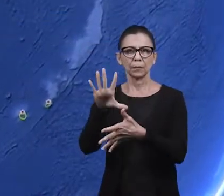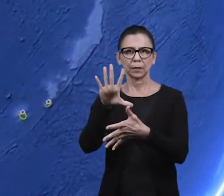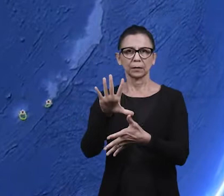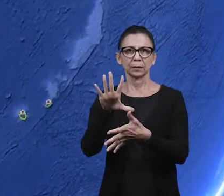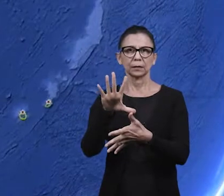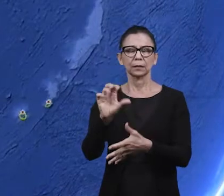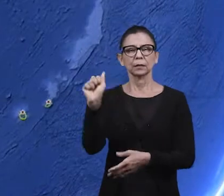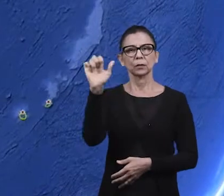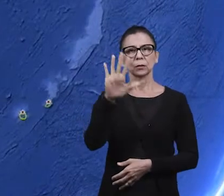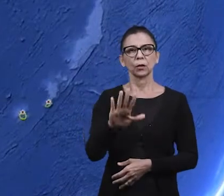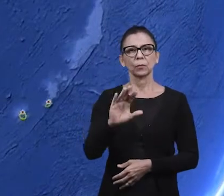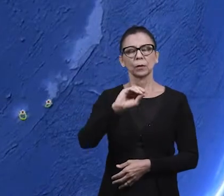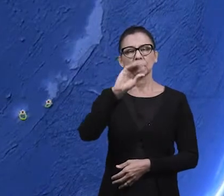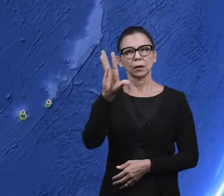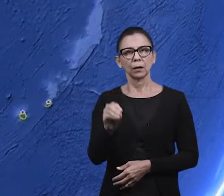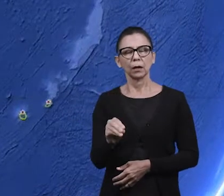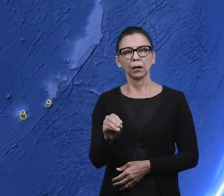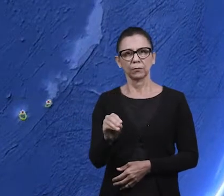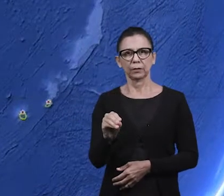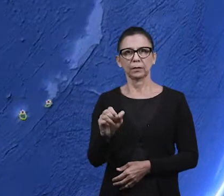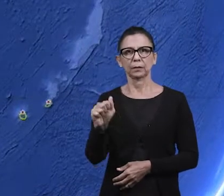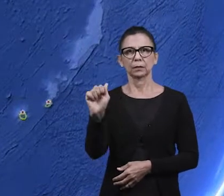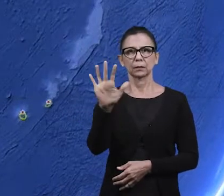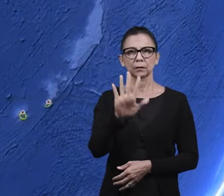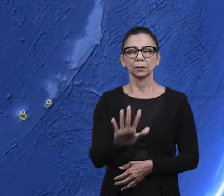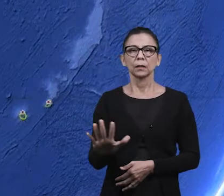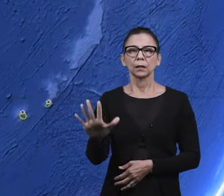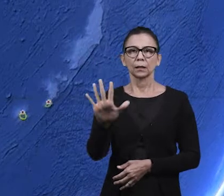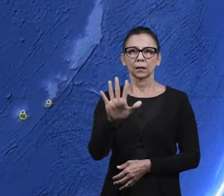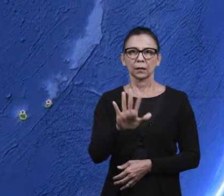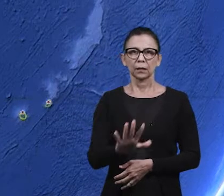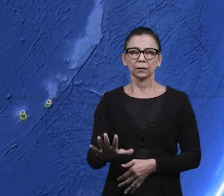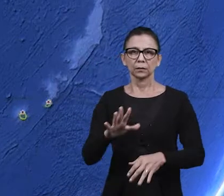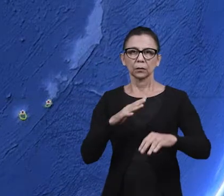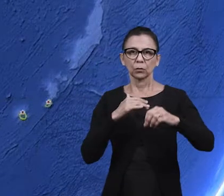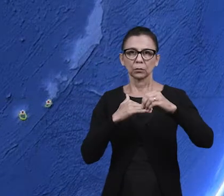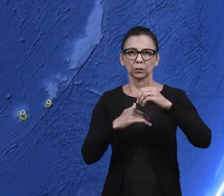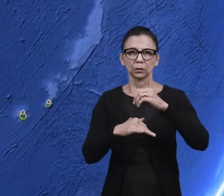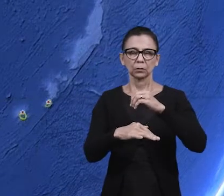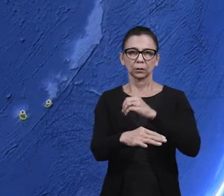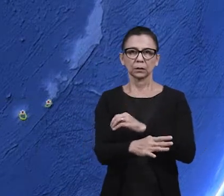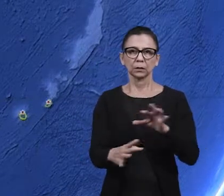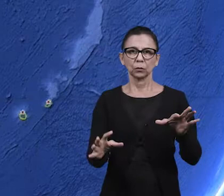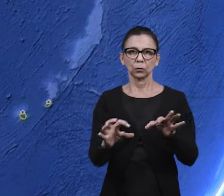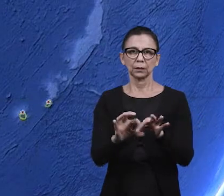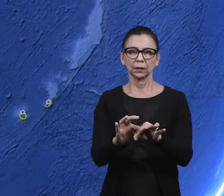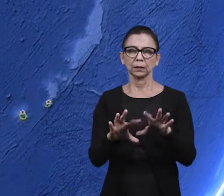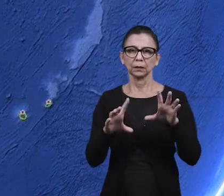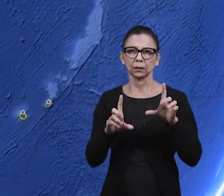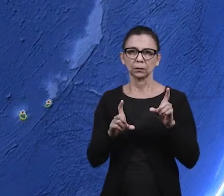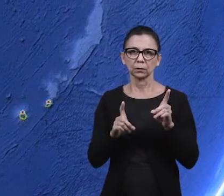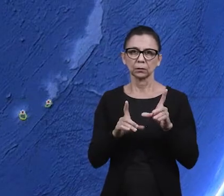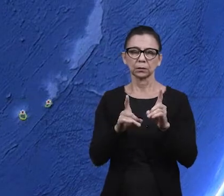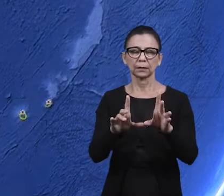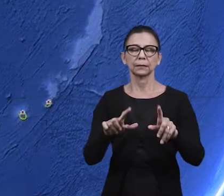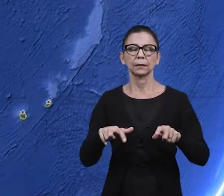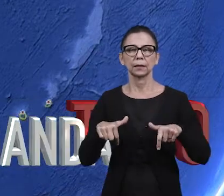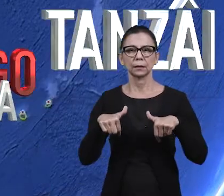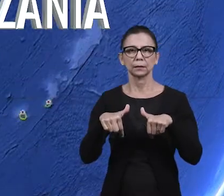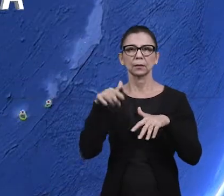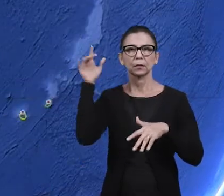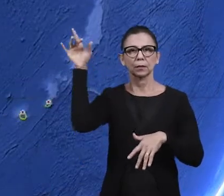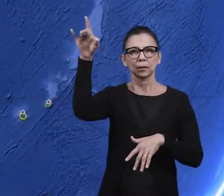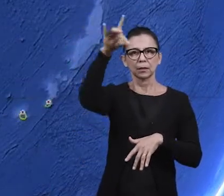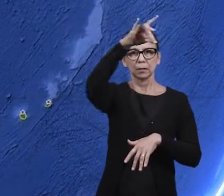Amériques, Europe, Afrique, Asie et Océanie, connectées par la même doctrine, par la direction